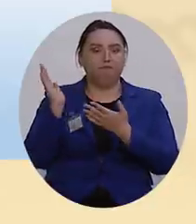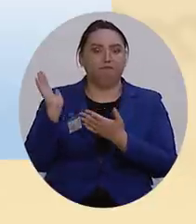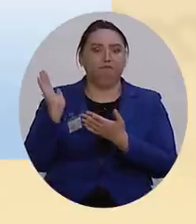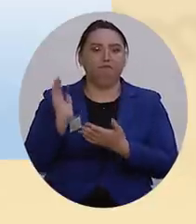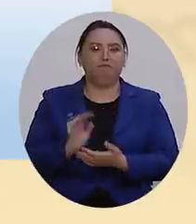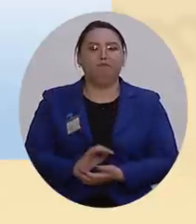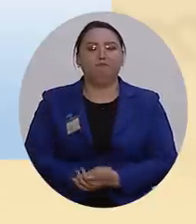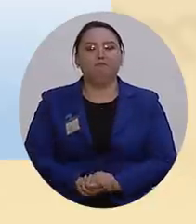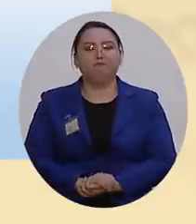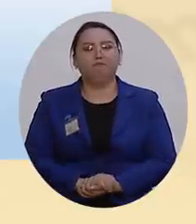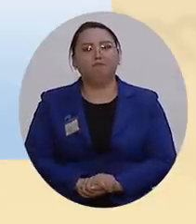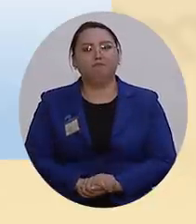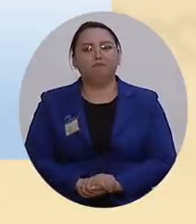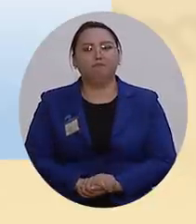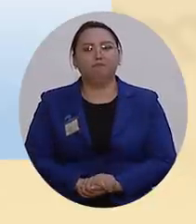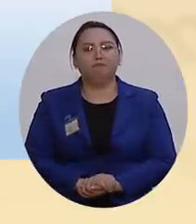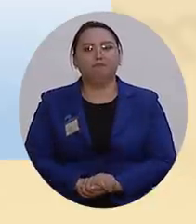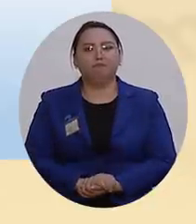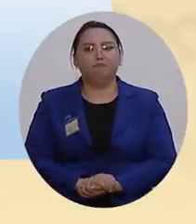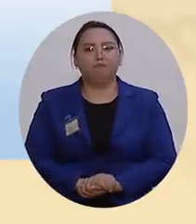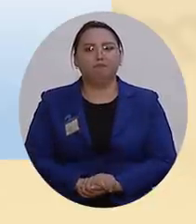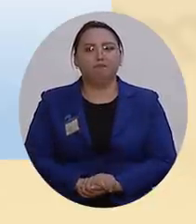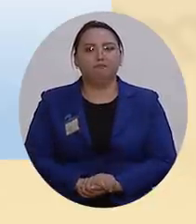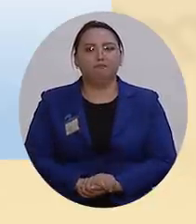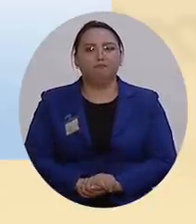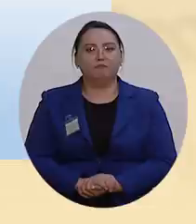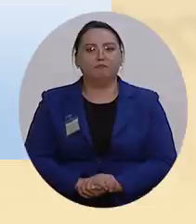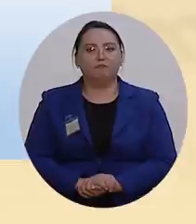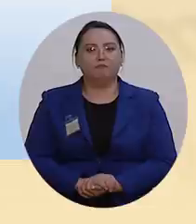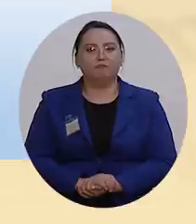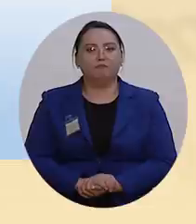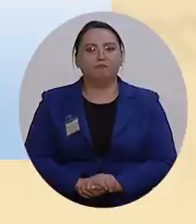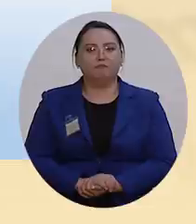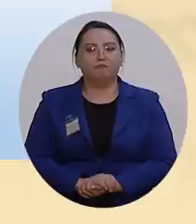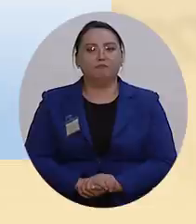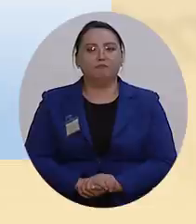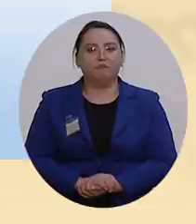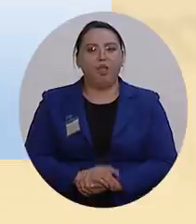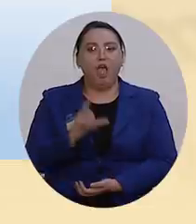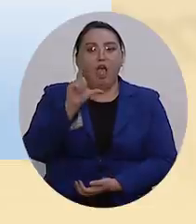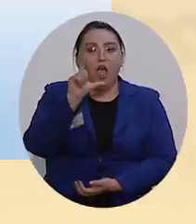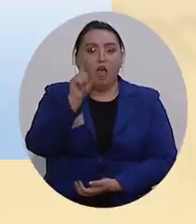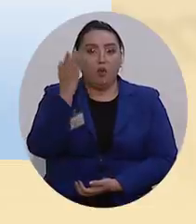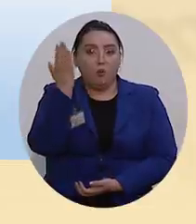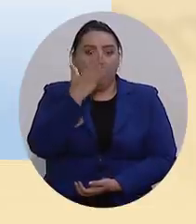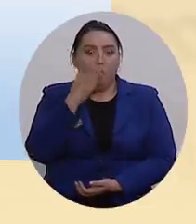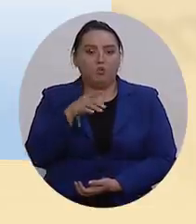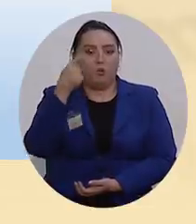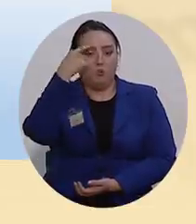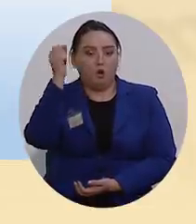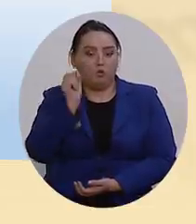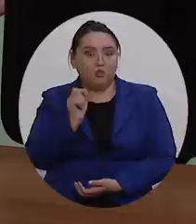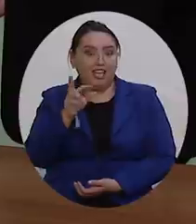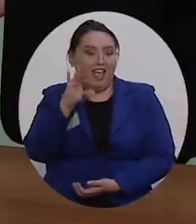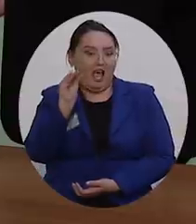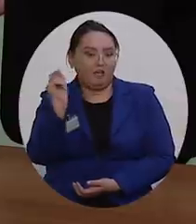цэвэр болон чадмөөй. Гагцхүү уучлан инэрвээс агуу их буян зөгцөлмөөй. За